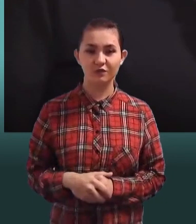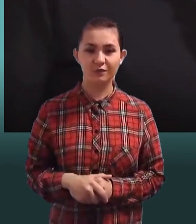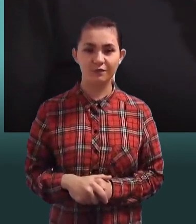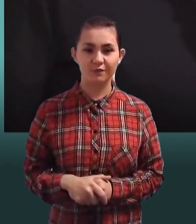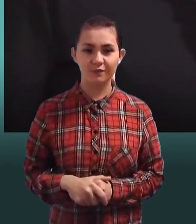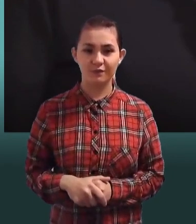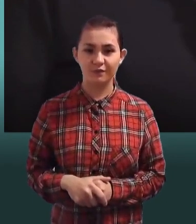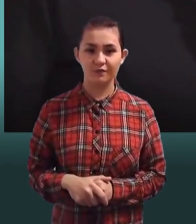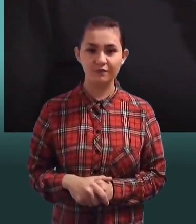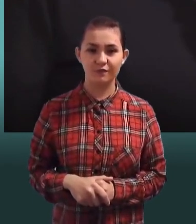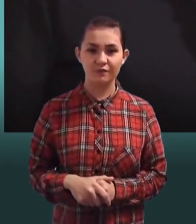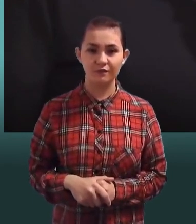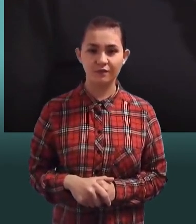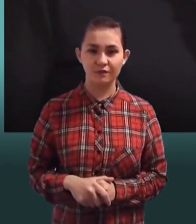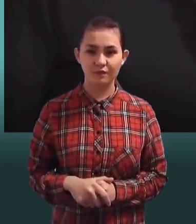бы порухавал их.